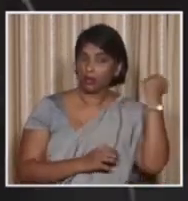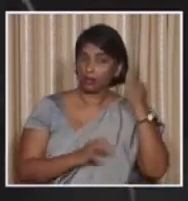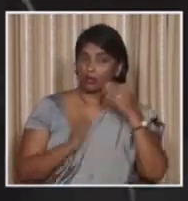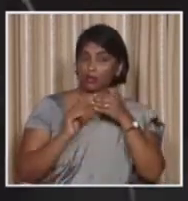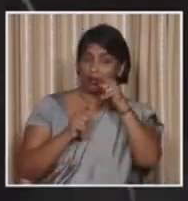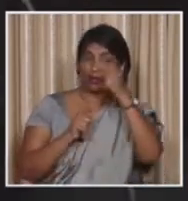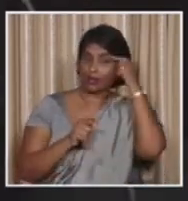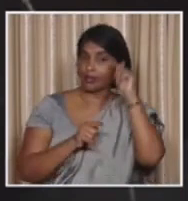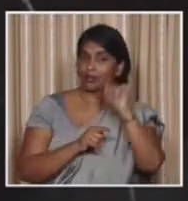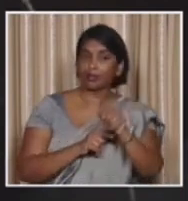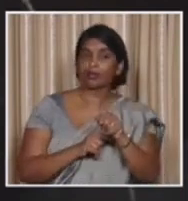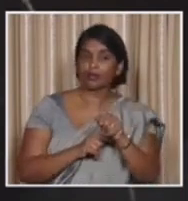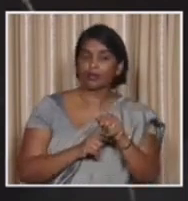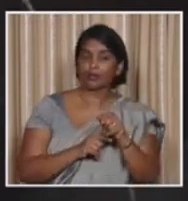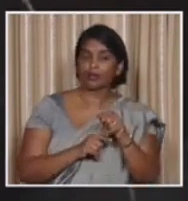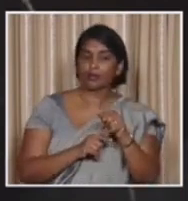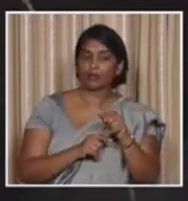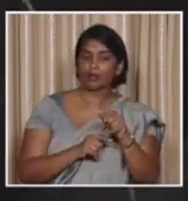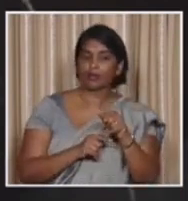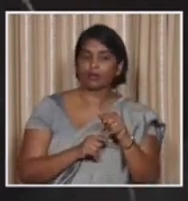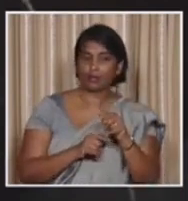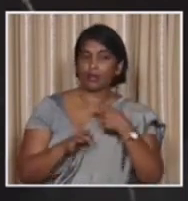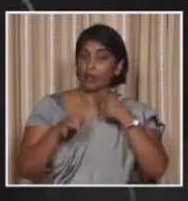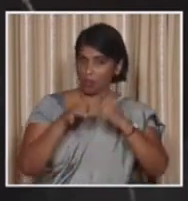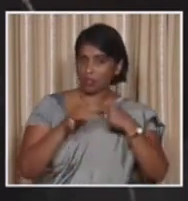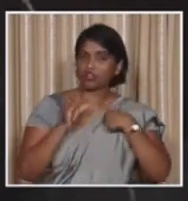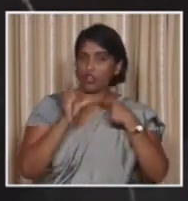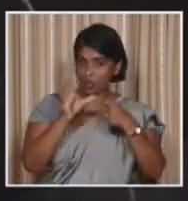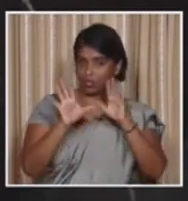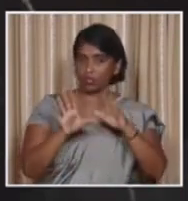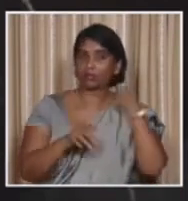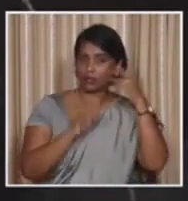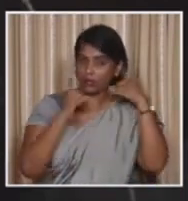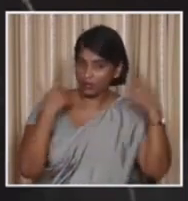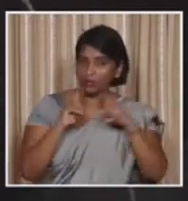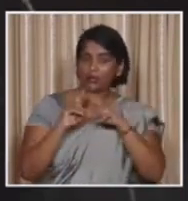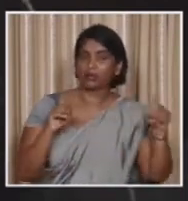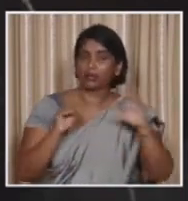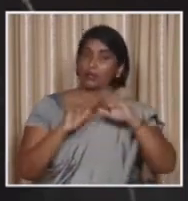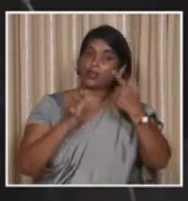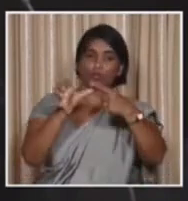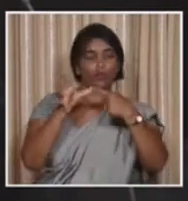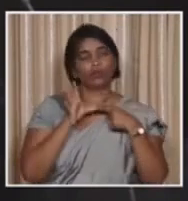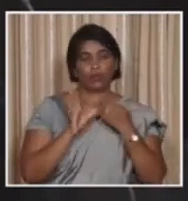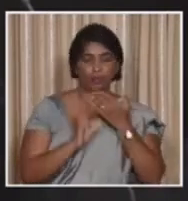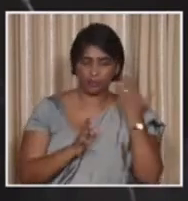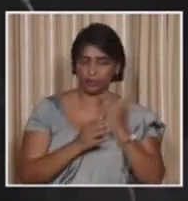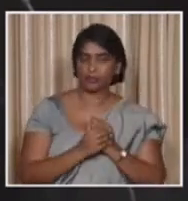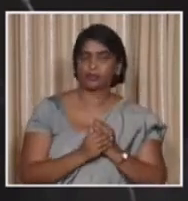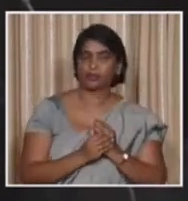තුල ඔහුගේ ඔහු නගපු ප්‍රශ්නටත් පිළිතුරු ලැබෙන නිසා මට කතාව ඉවර කරන් දෙන්න ඊට පස්සේ ඔහුට පිළිතුරු දෙන්න